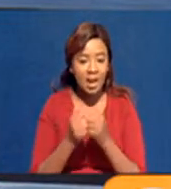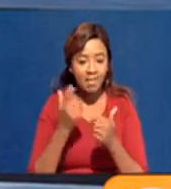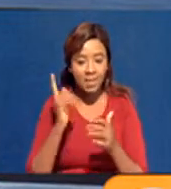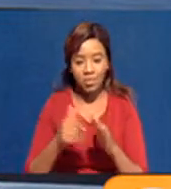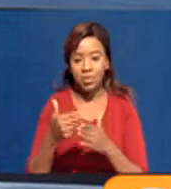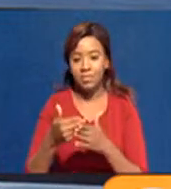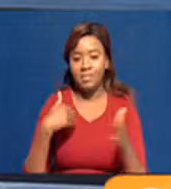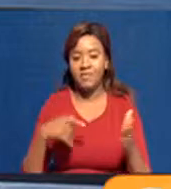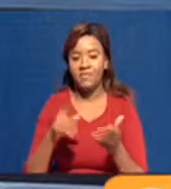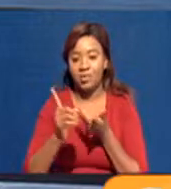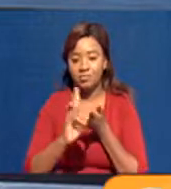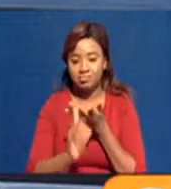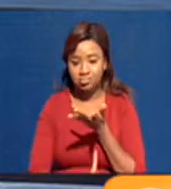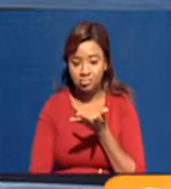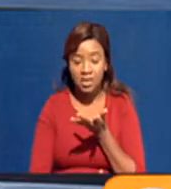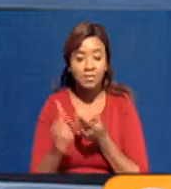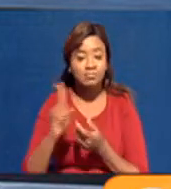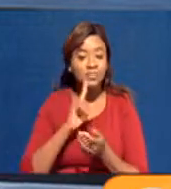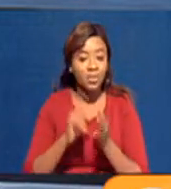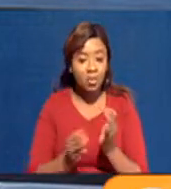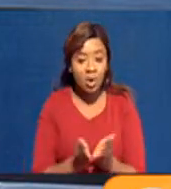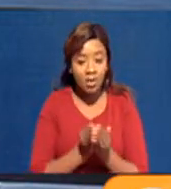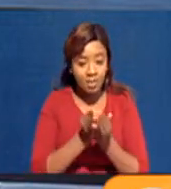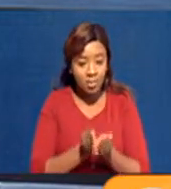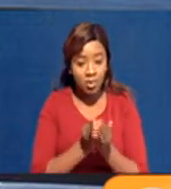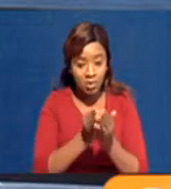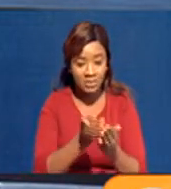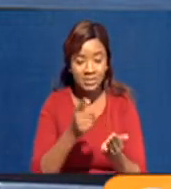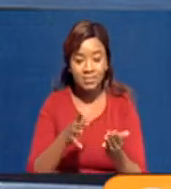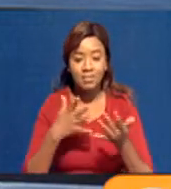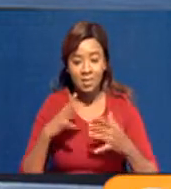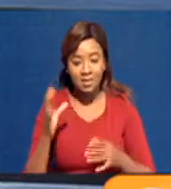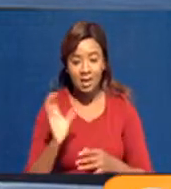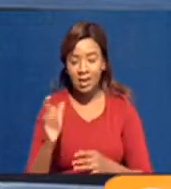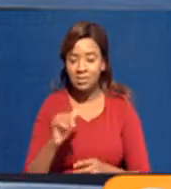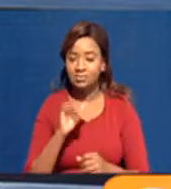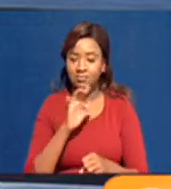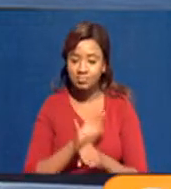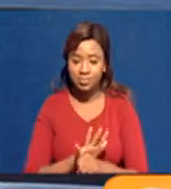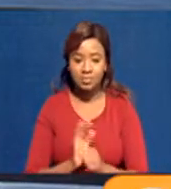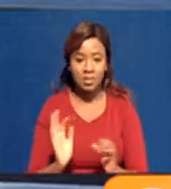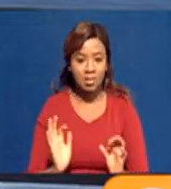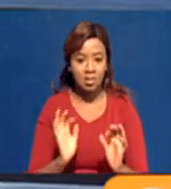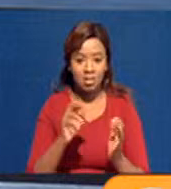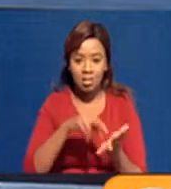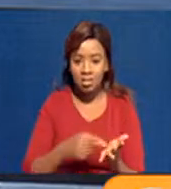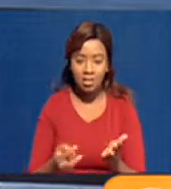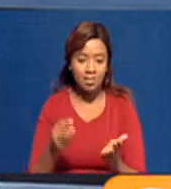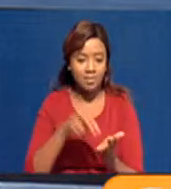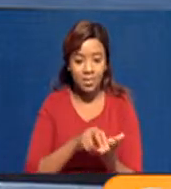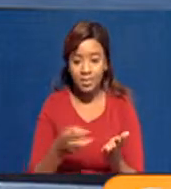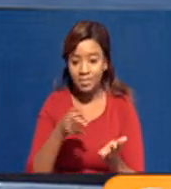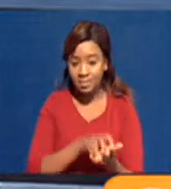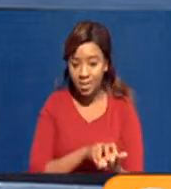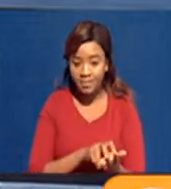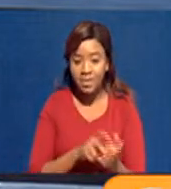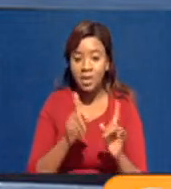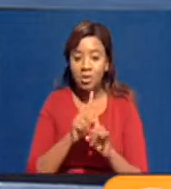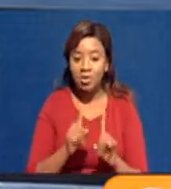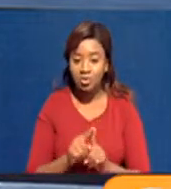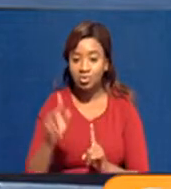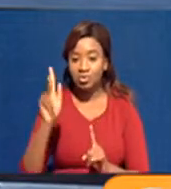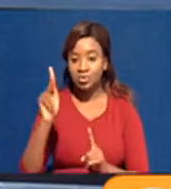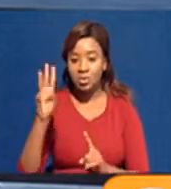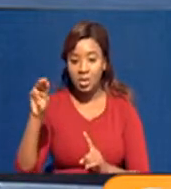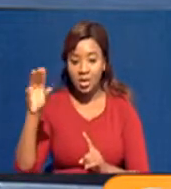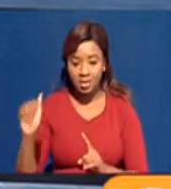kuwafika. Kulingana nao, boti iliyozama ilikuwa imebeba abiria wengi kupita kiasi. Haya yanajiri huku waziri wa uchumi wa bahari na maziwa